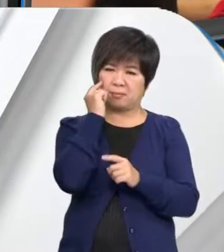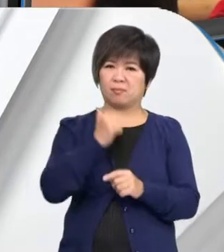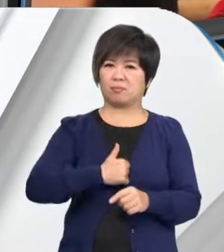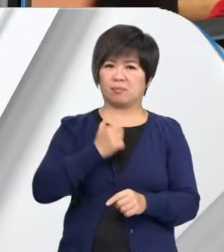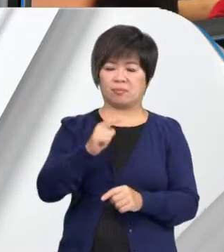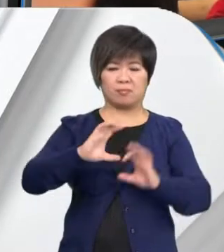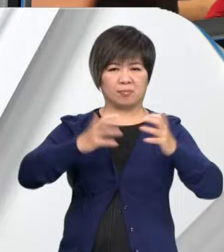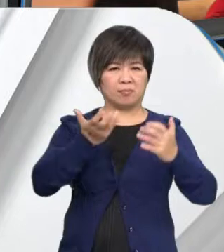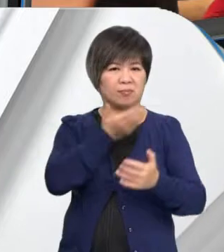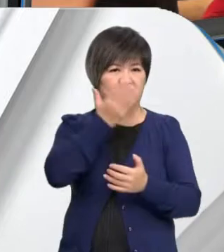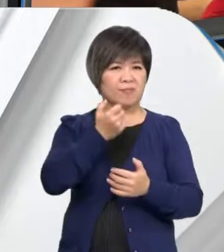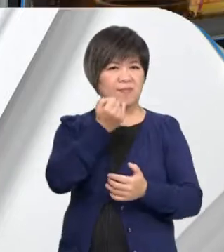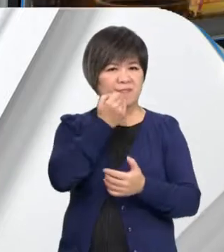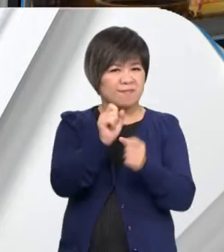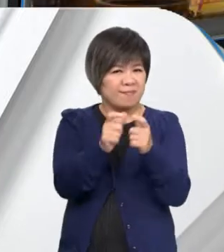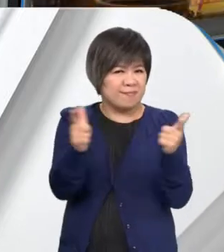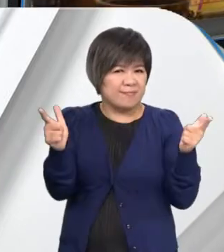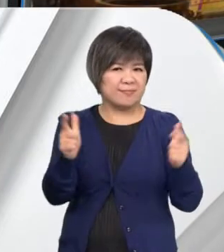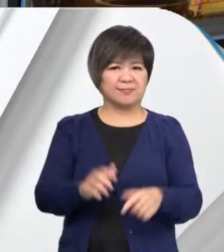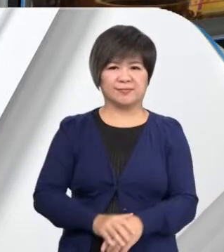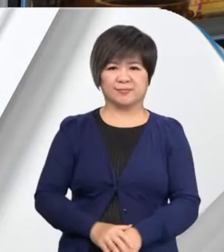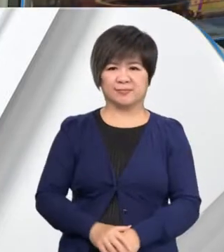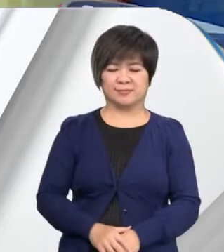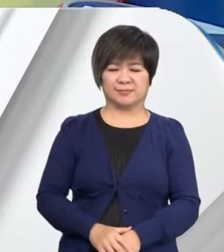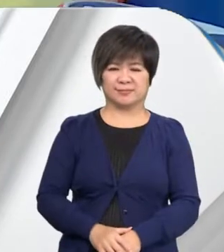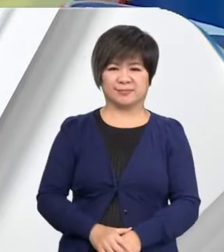还拿到国力发展的方向。